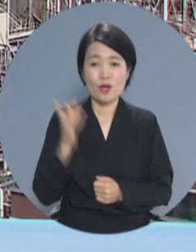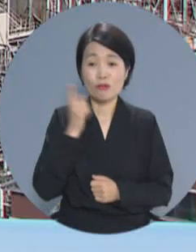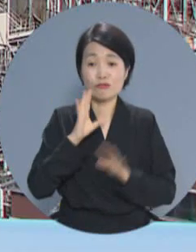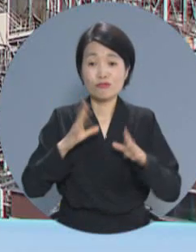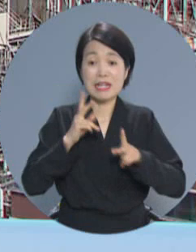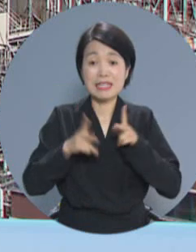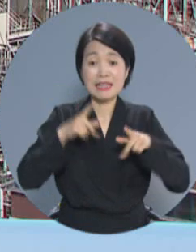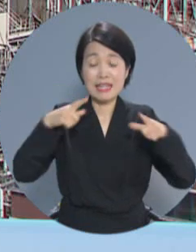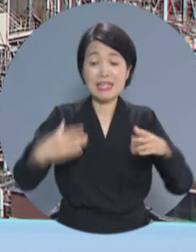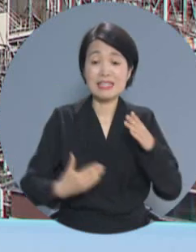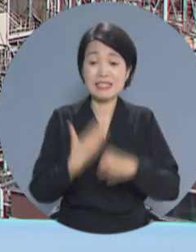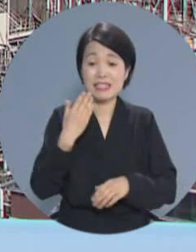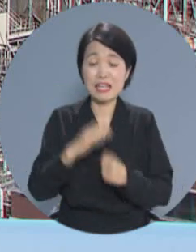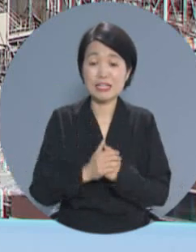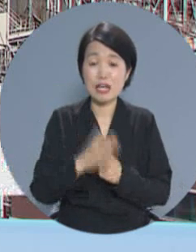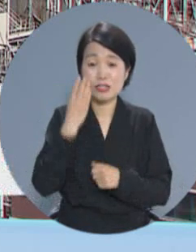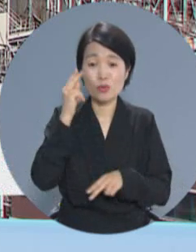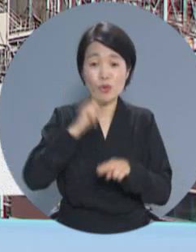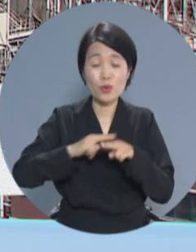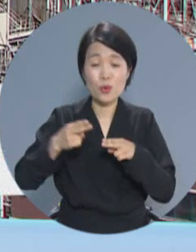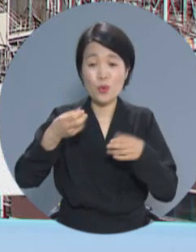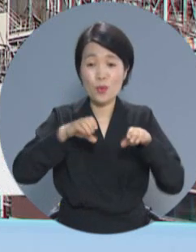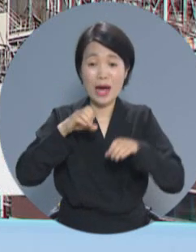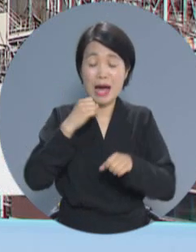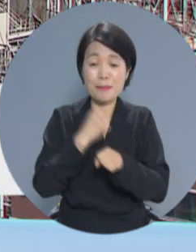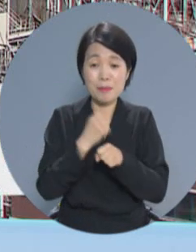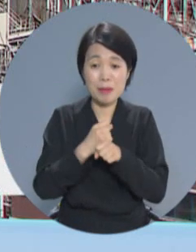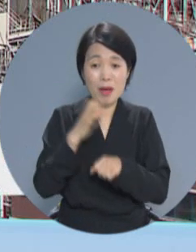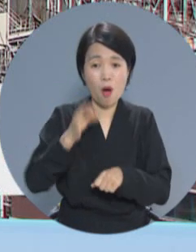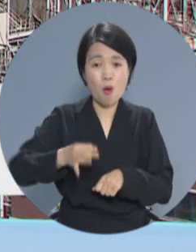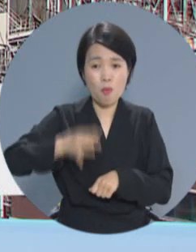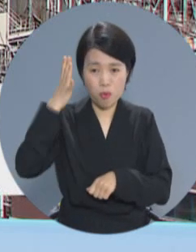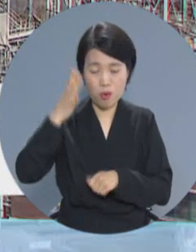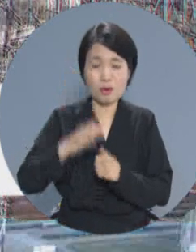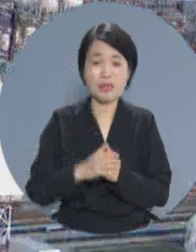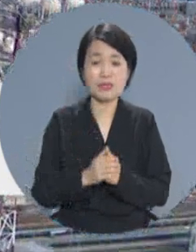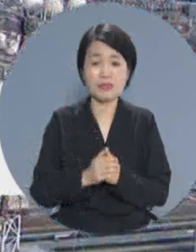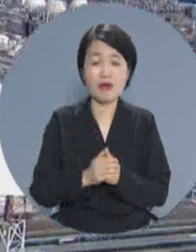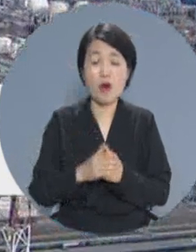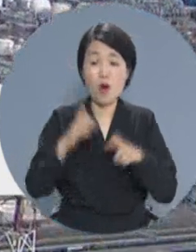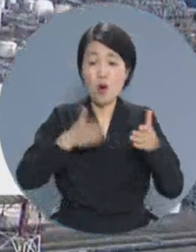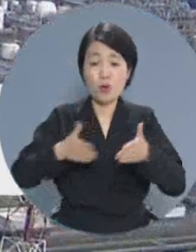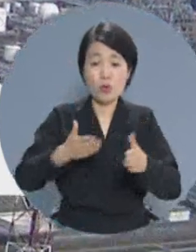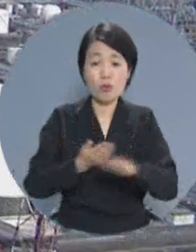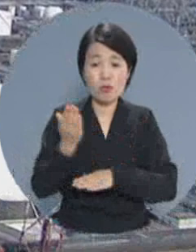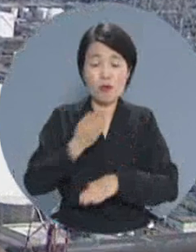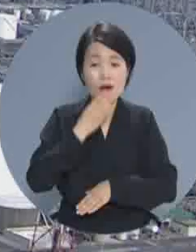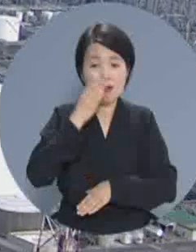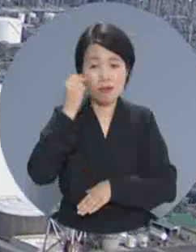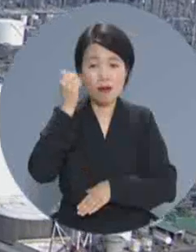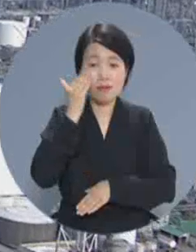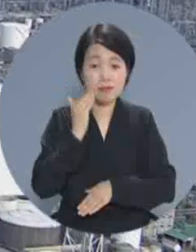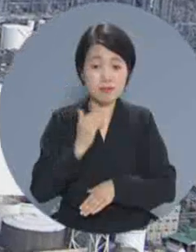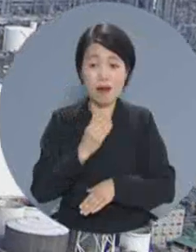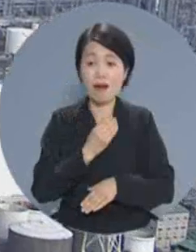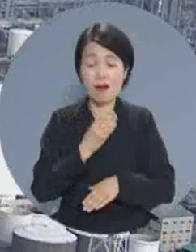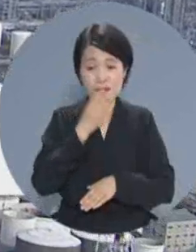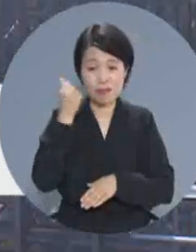여수 국가산단에서 생산되는 석유화학 제품의 판매 단가가 강세를 보이면서 돈의 수출 호조세를 이끌고